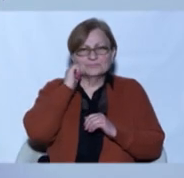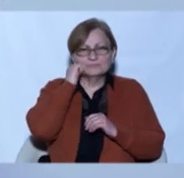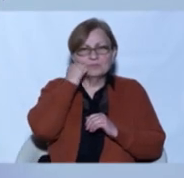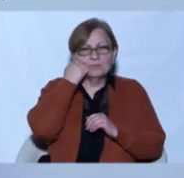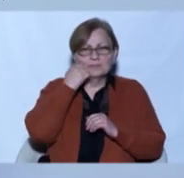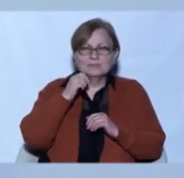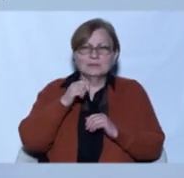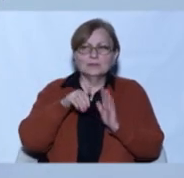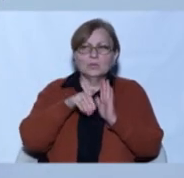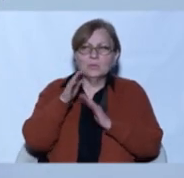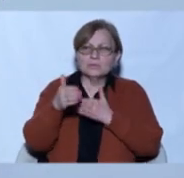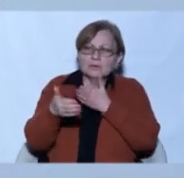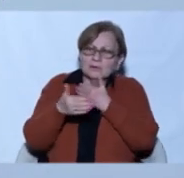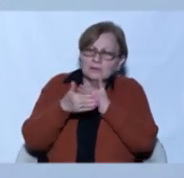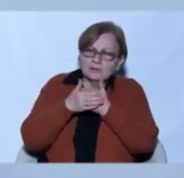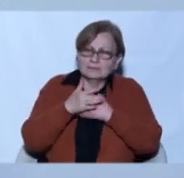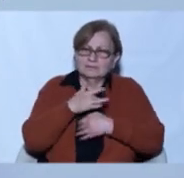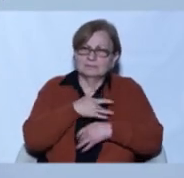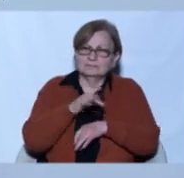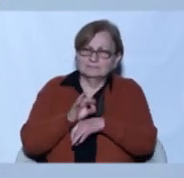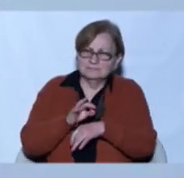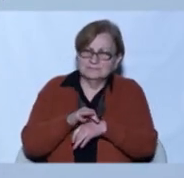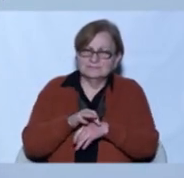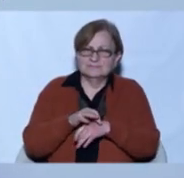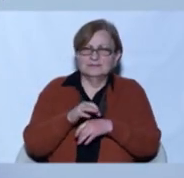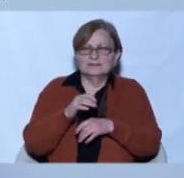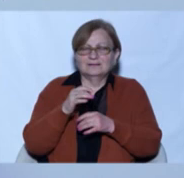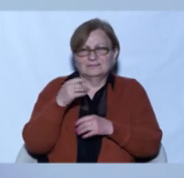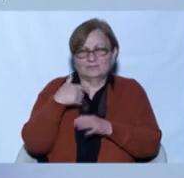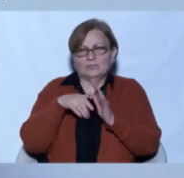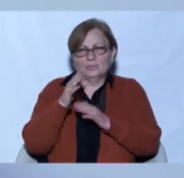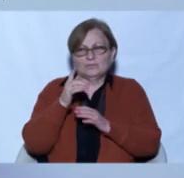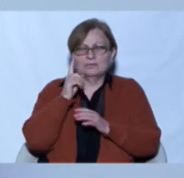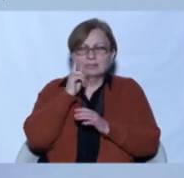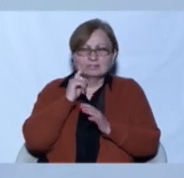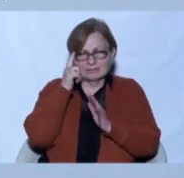ახლოს გაიცნობ და გოდერძი ჩოხელის სამყაროსაც კიდე უფრო უკეთ.